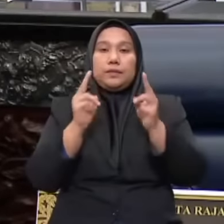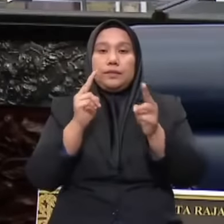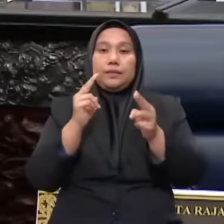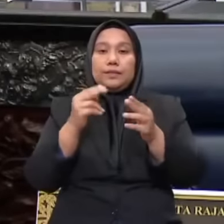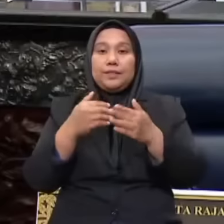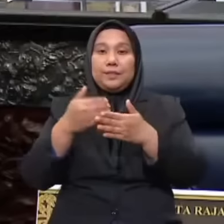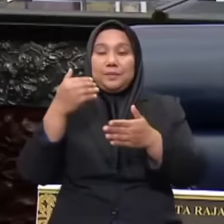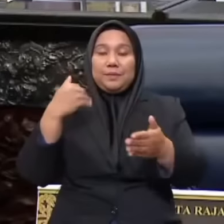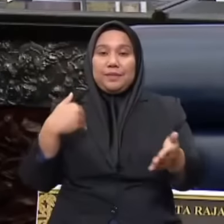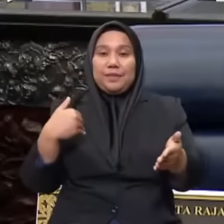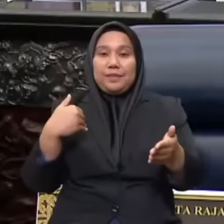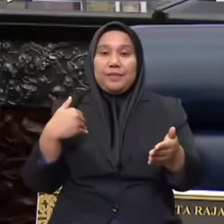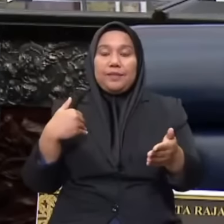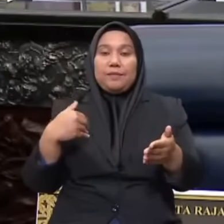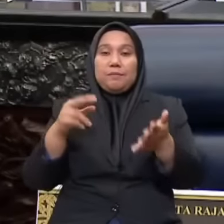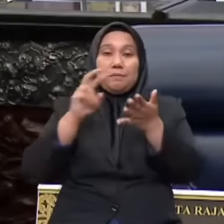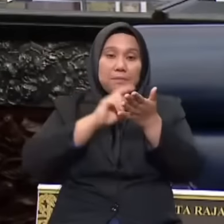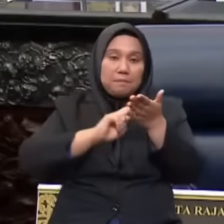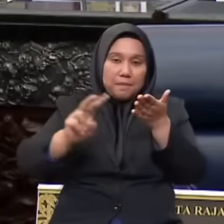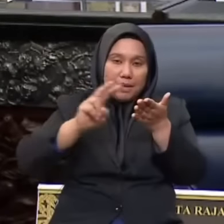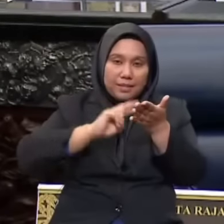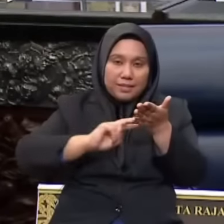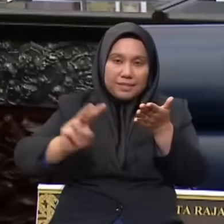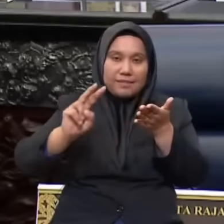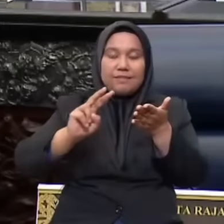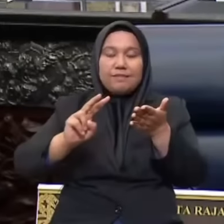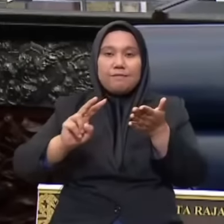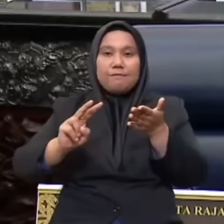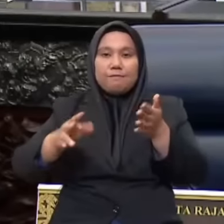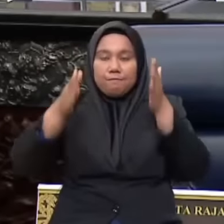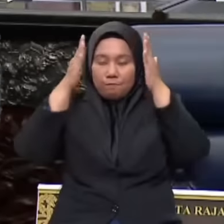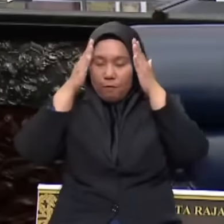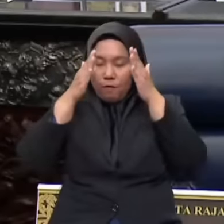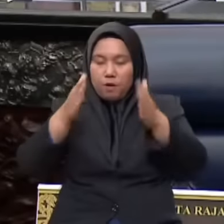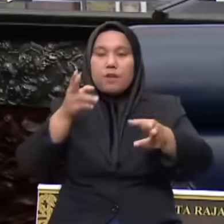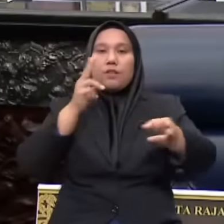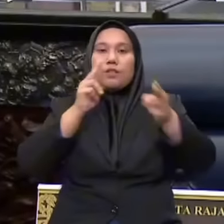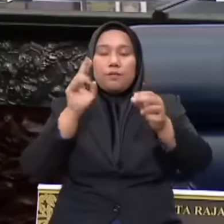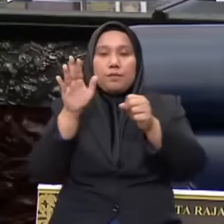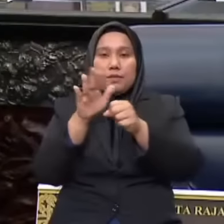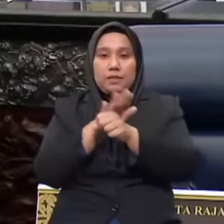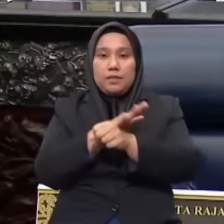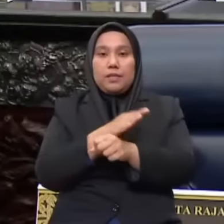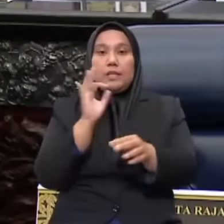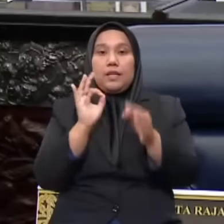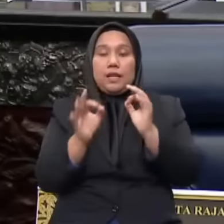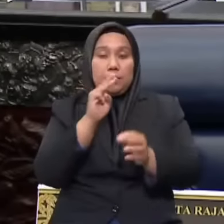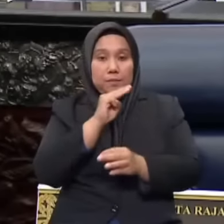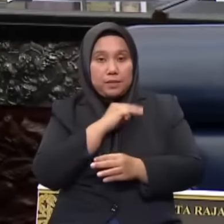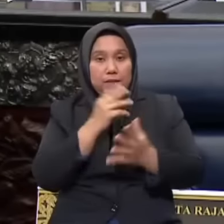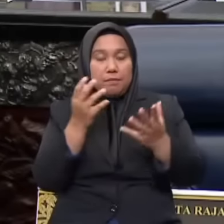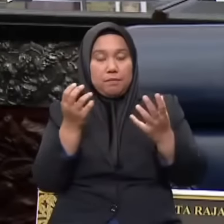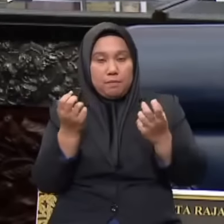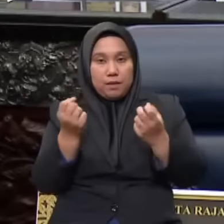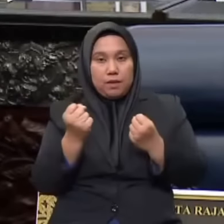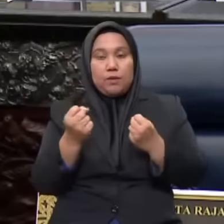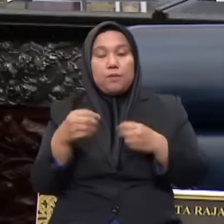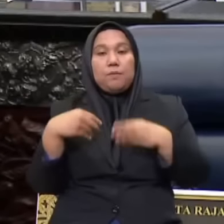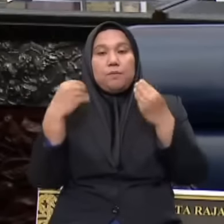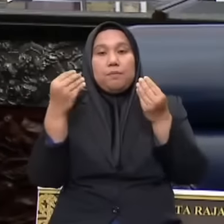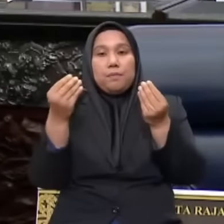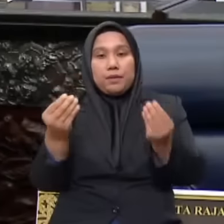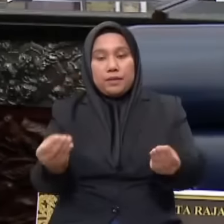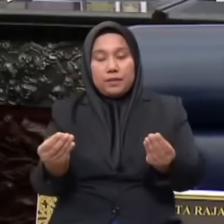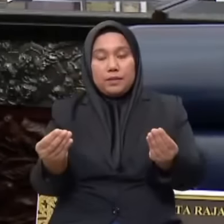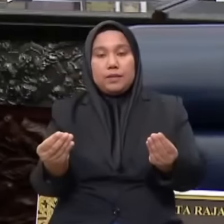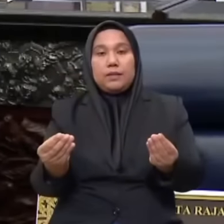teliti ucapan-ucapan itu dengan penuh. Dan bila Menteri ingin memberi jawapan, dengar dahulu dan